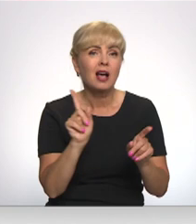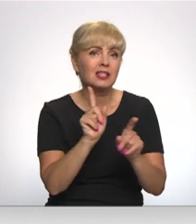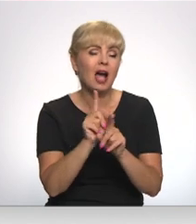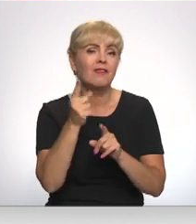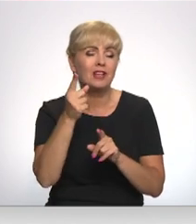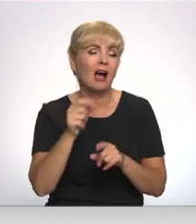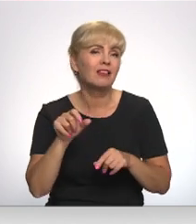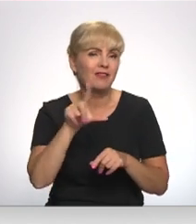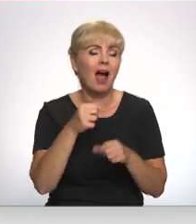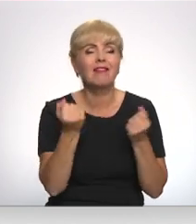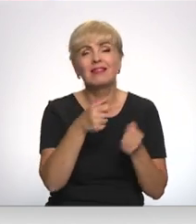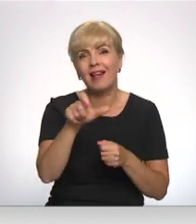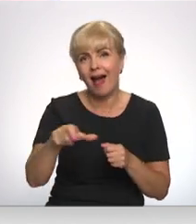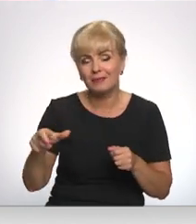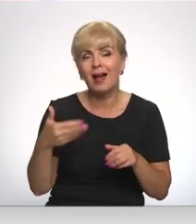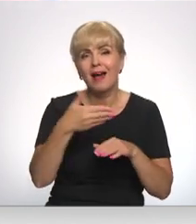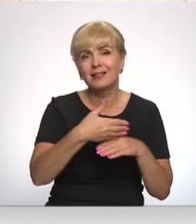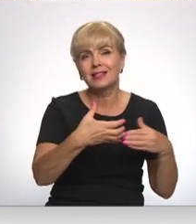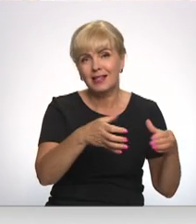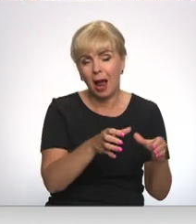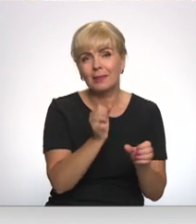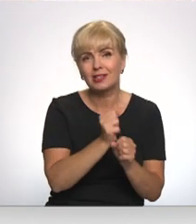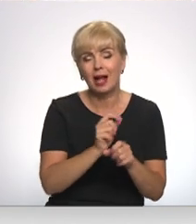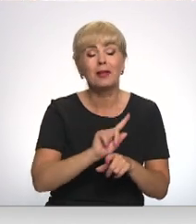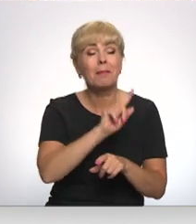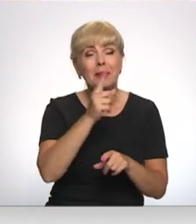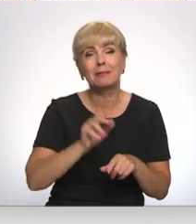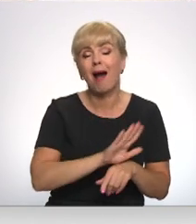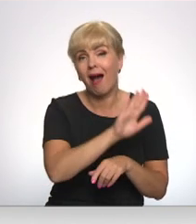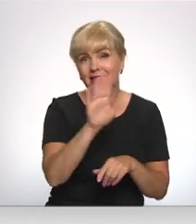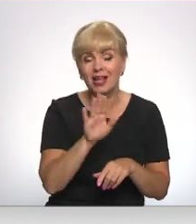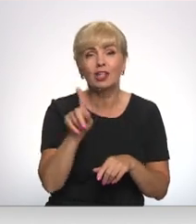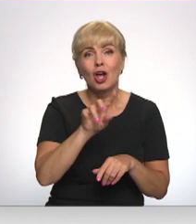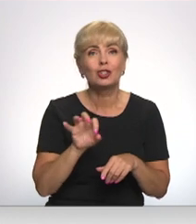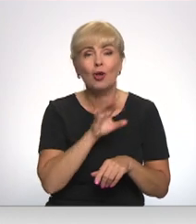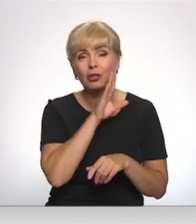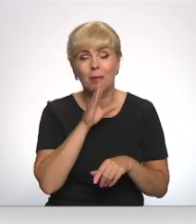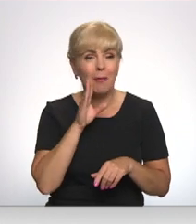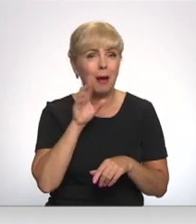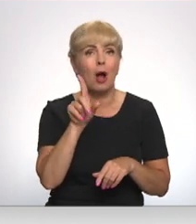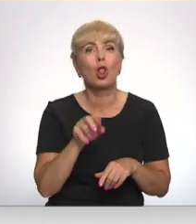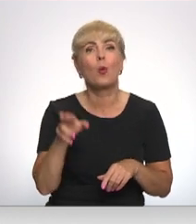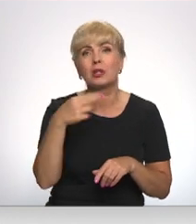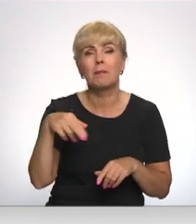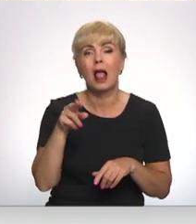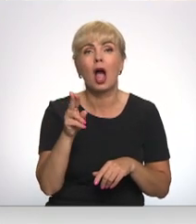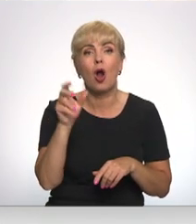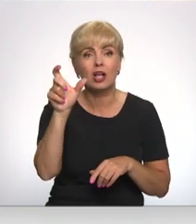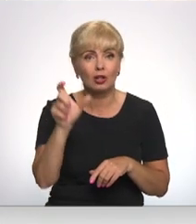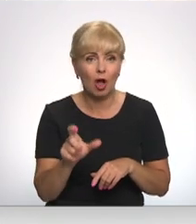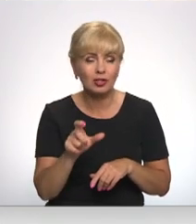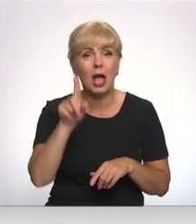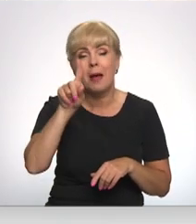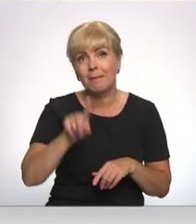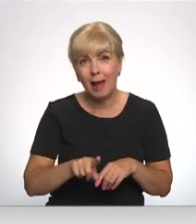no vairākiem darbiniekiem, kuri ciematā strādā jau kopš pirmās dienas – SOS māmu Ludmilu Kuzlovsku. Mēnesī man